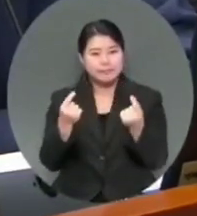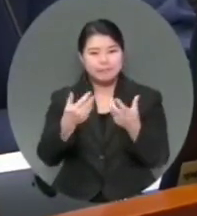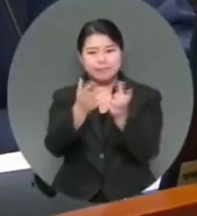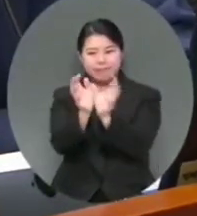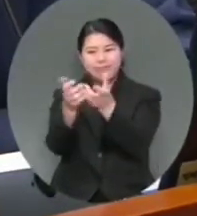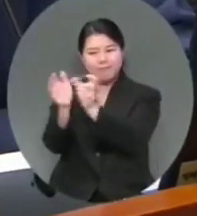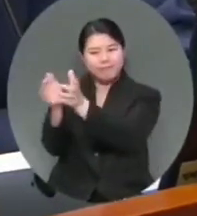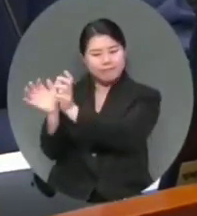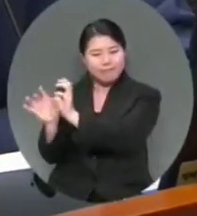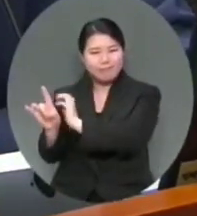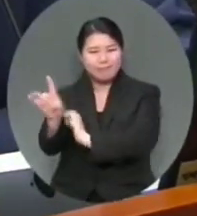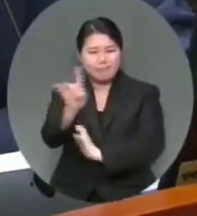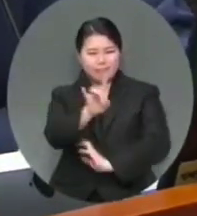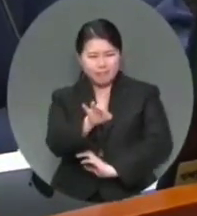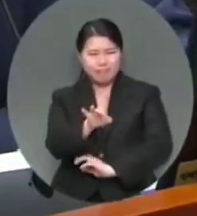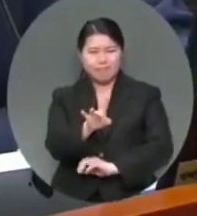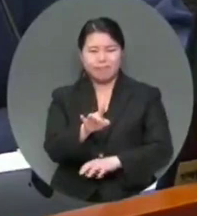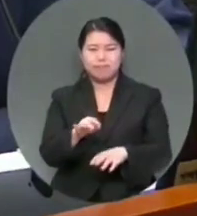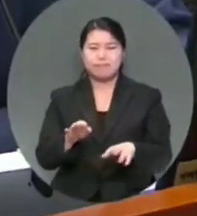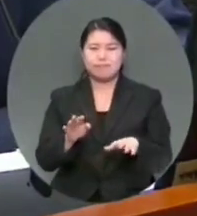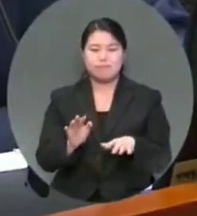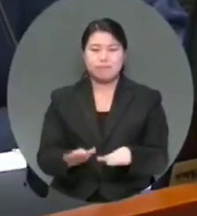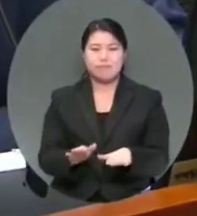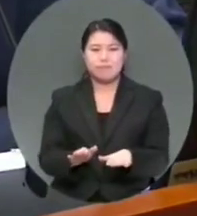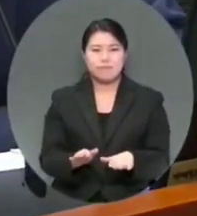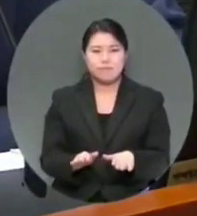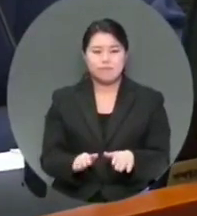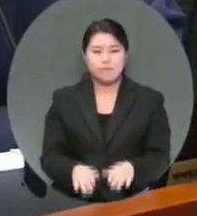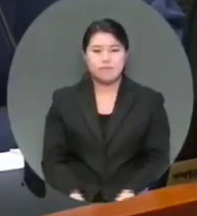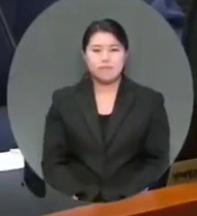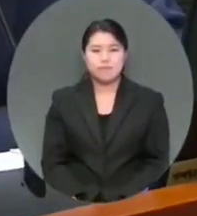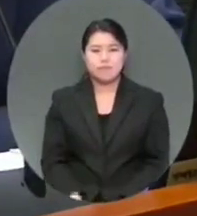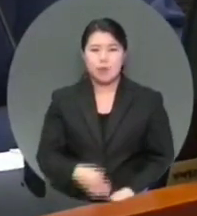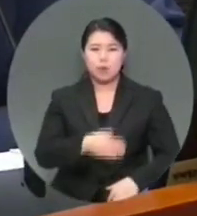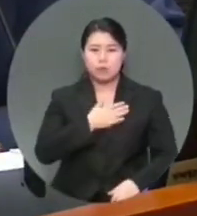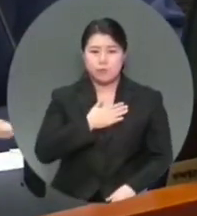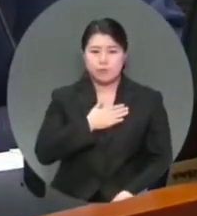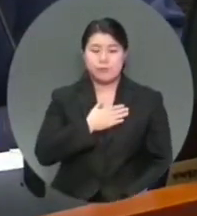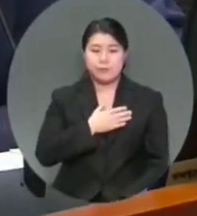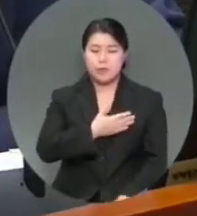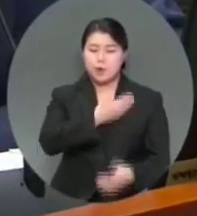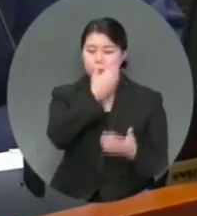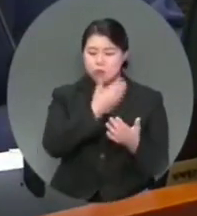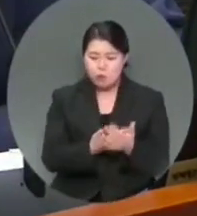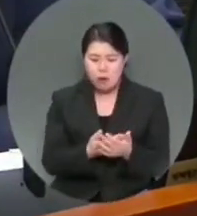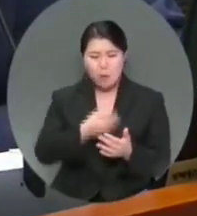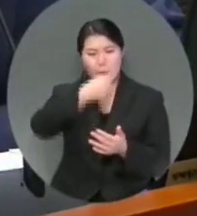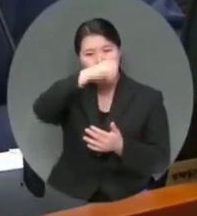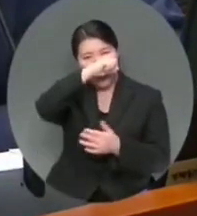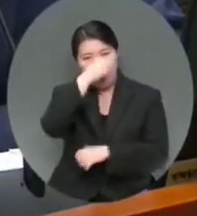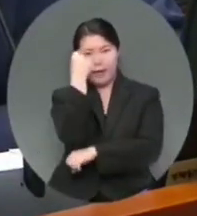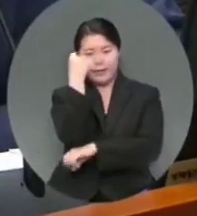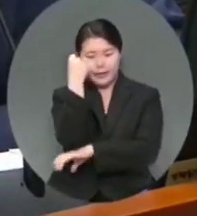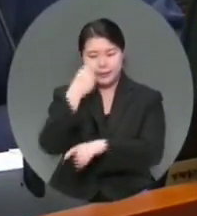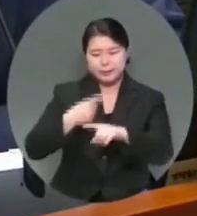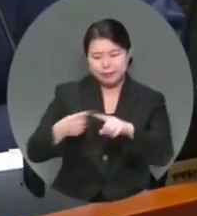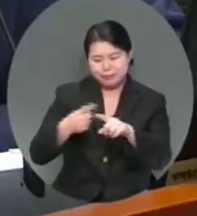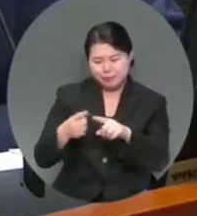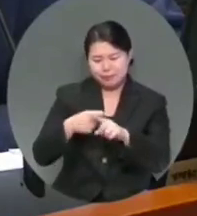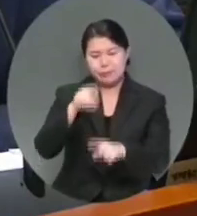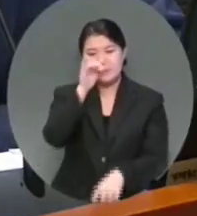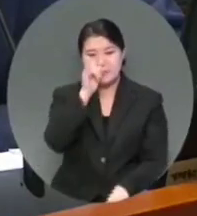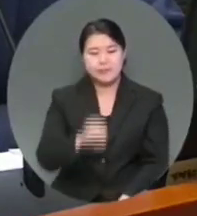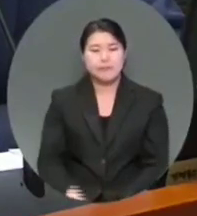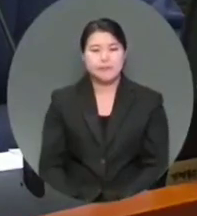부처는 부처대로 평소에 각 영역에서 자기 나름대로의 예산 편성의 기초 작업을 합니다. 그리고